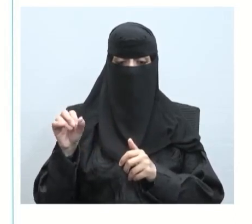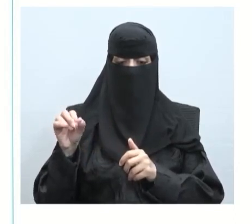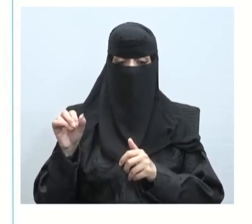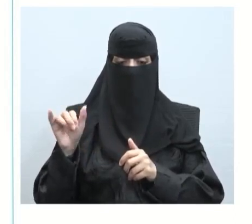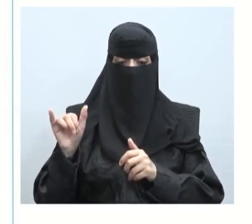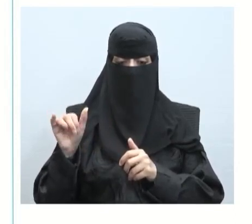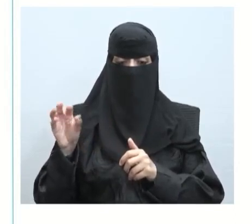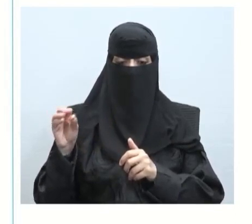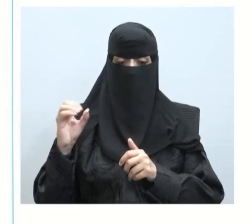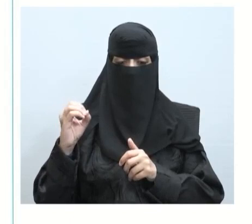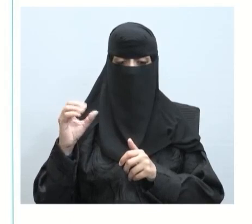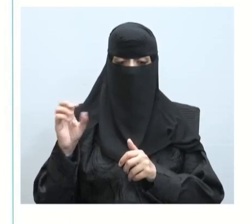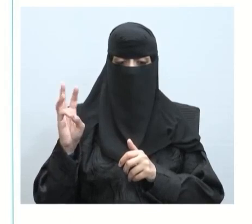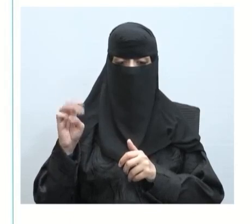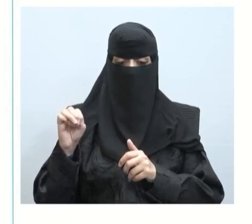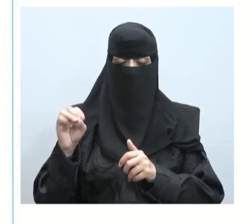شرطة mqtt.